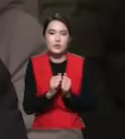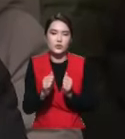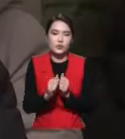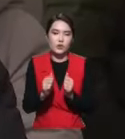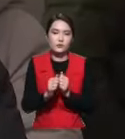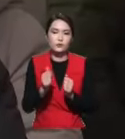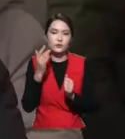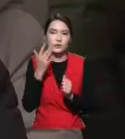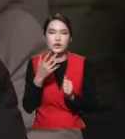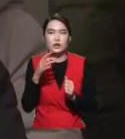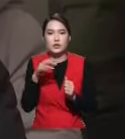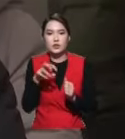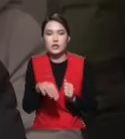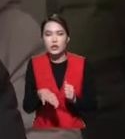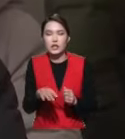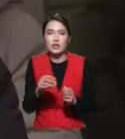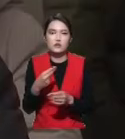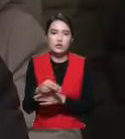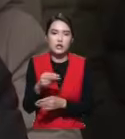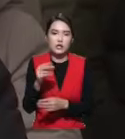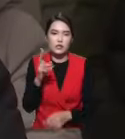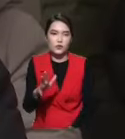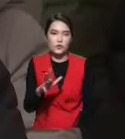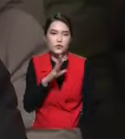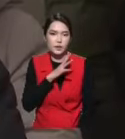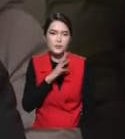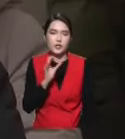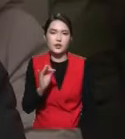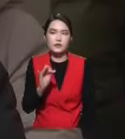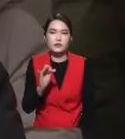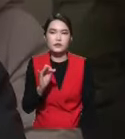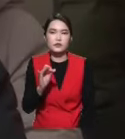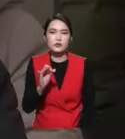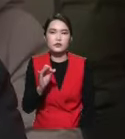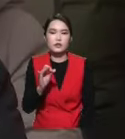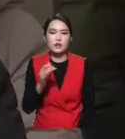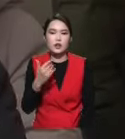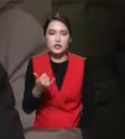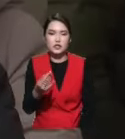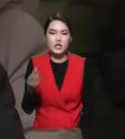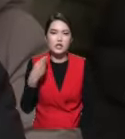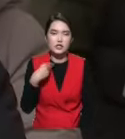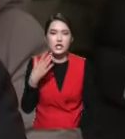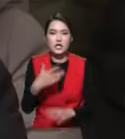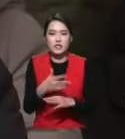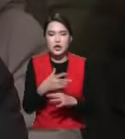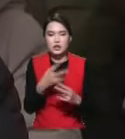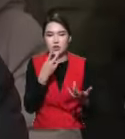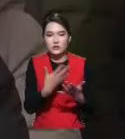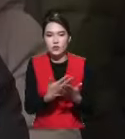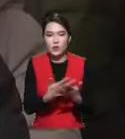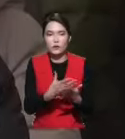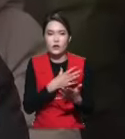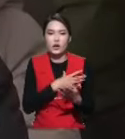отключать свет. У меня отключили в 5 квартирах свет. Вот. И сказали, в дальнейшем будут отключать воду. И когда отопительный